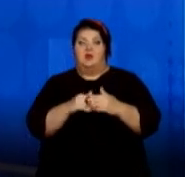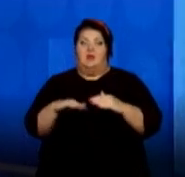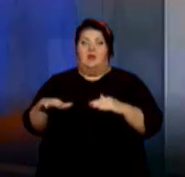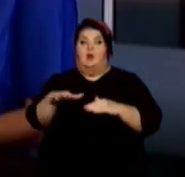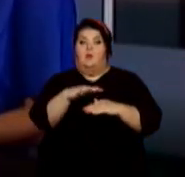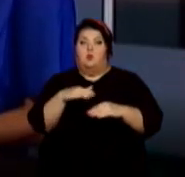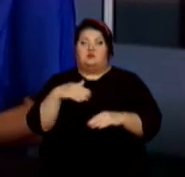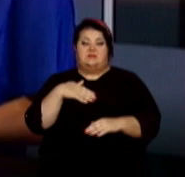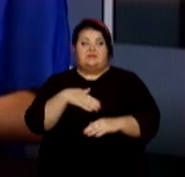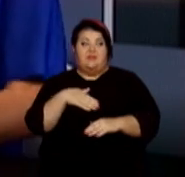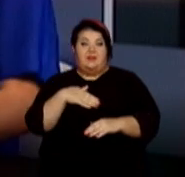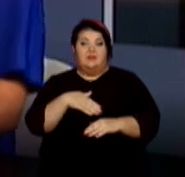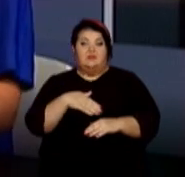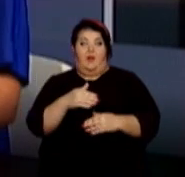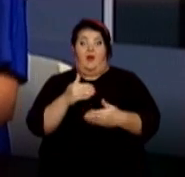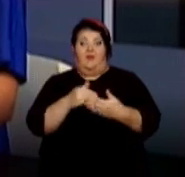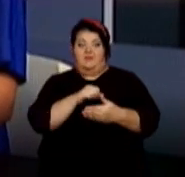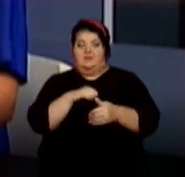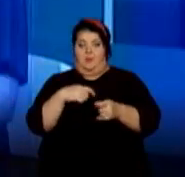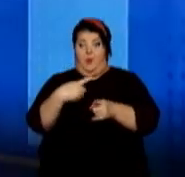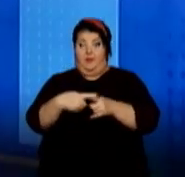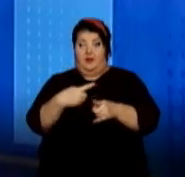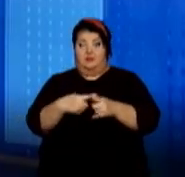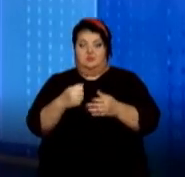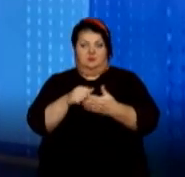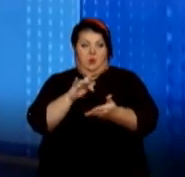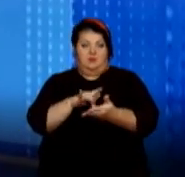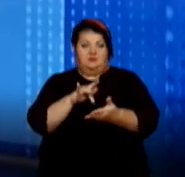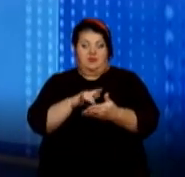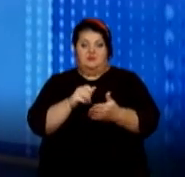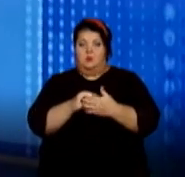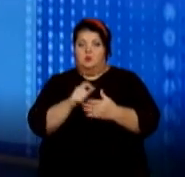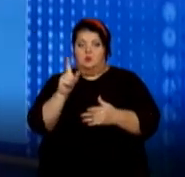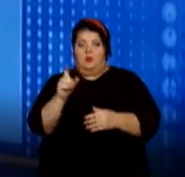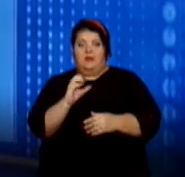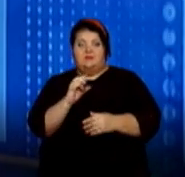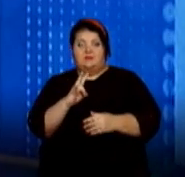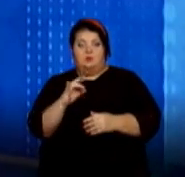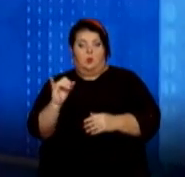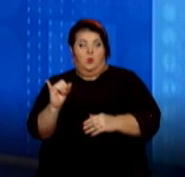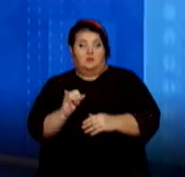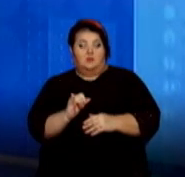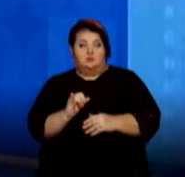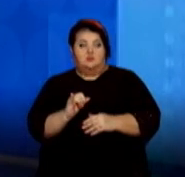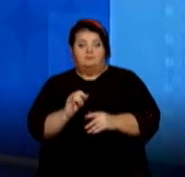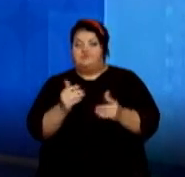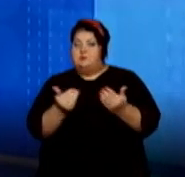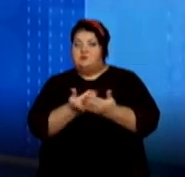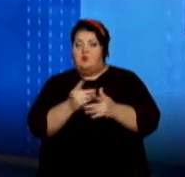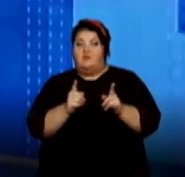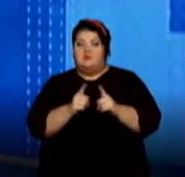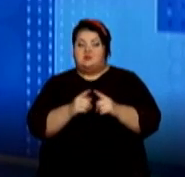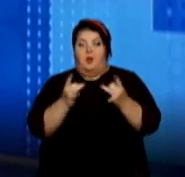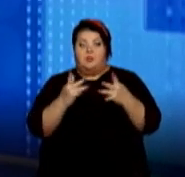площі Зигіна, від самого перехрестя, наприклад, і до центру, до Сінної, де Каштанова алея наша. А знову ж таки, в рамках